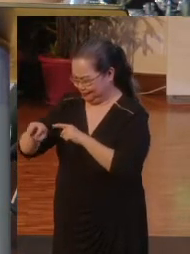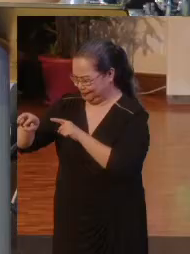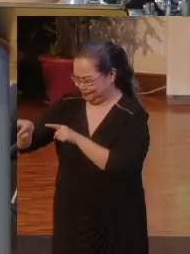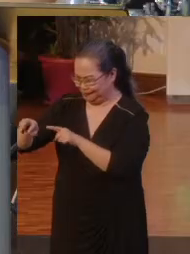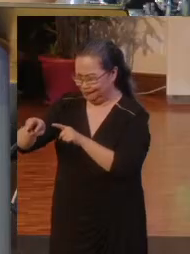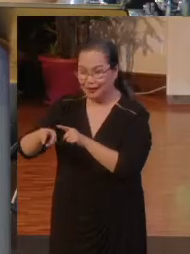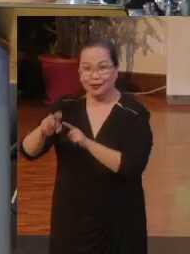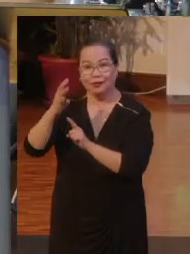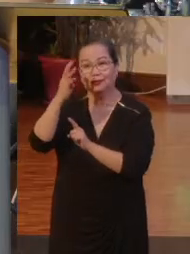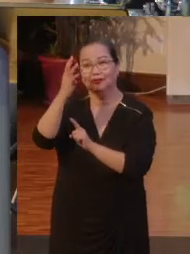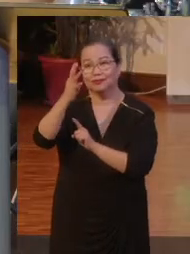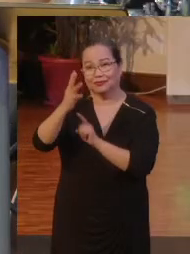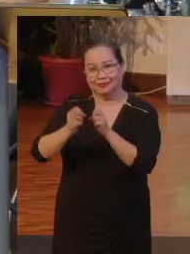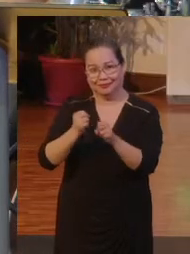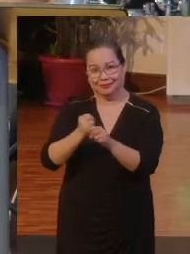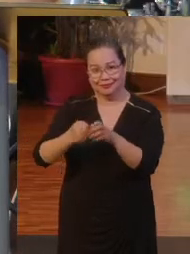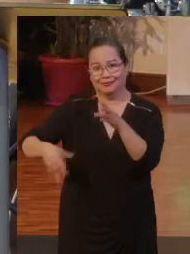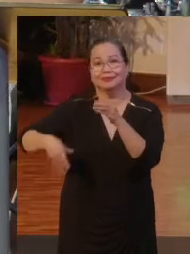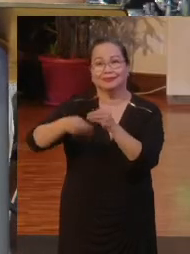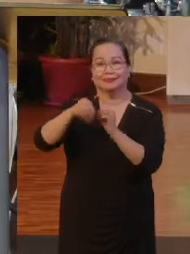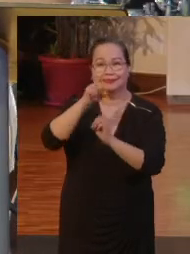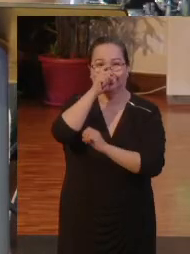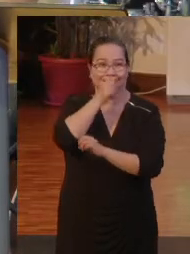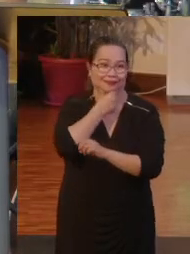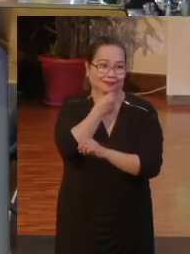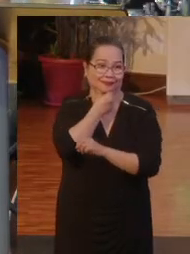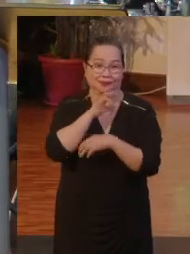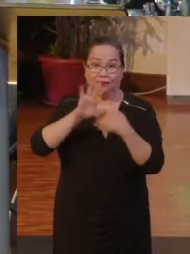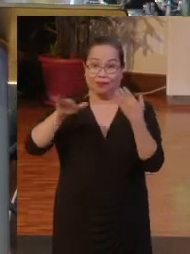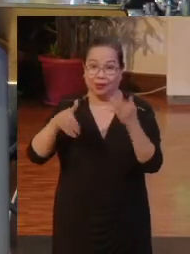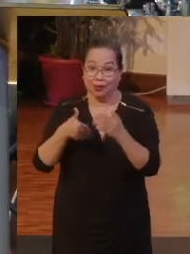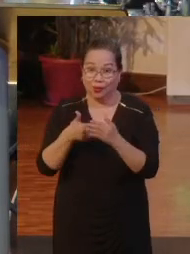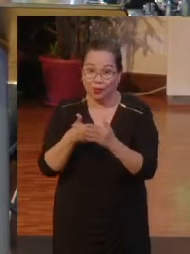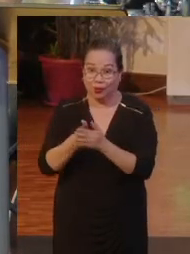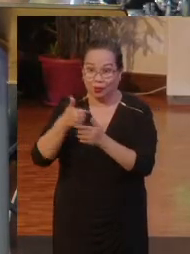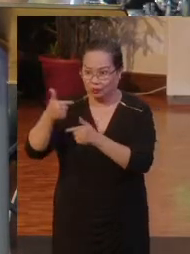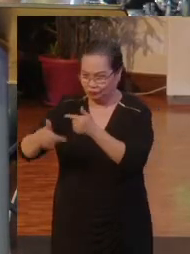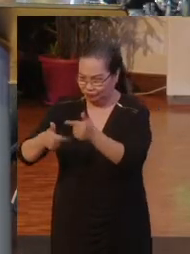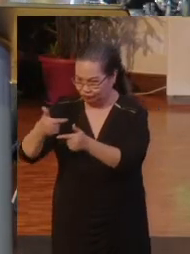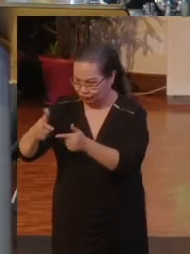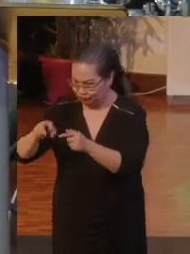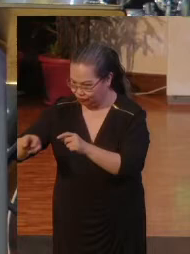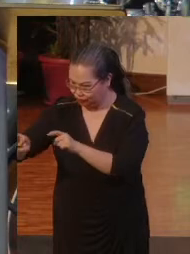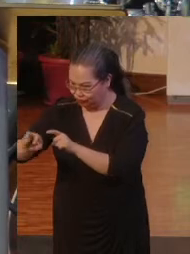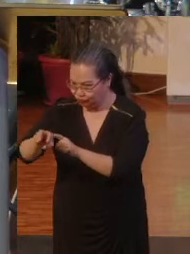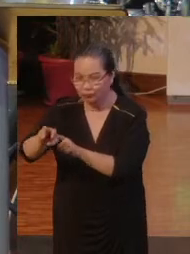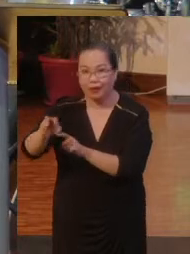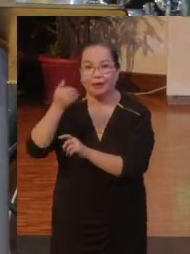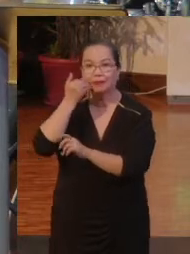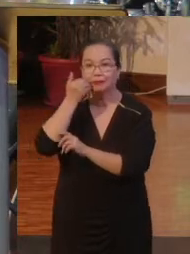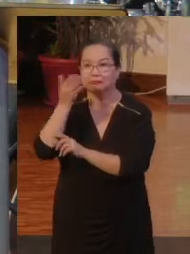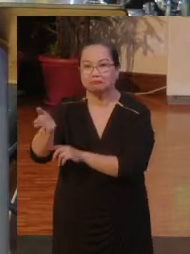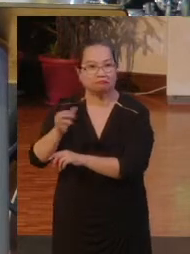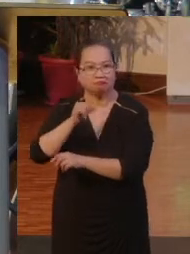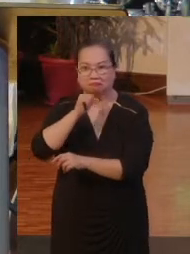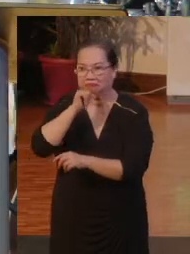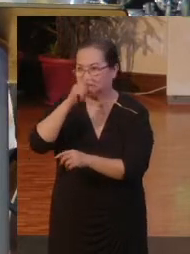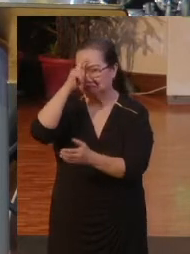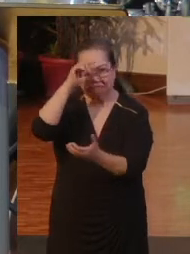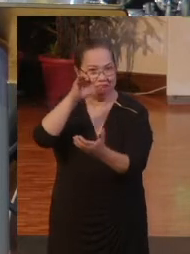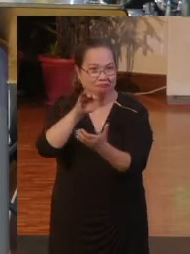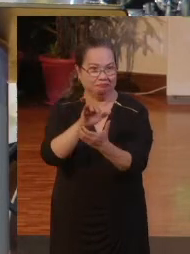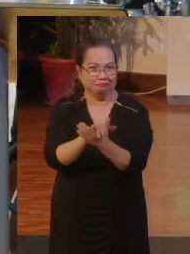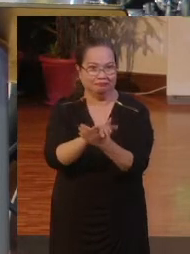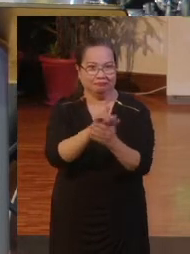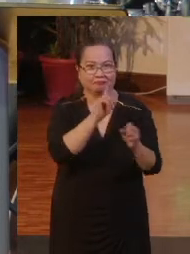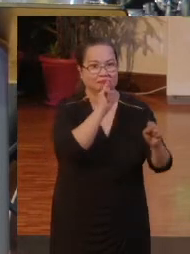wilderness 40 years. Lahat nung generation na yon nangamatay dahil hindi sila naniwala na maganda